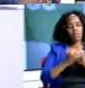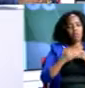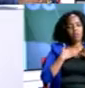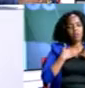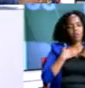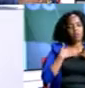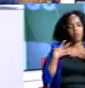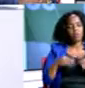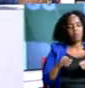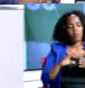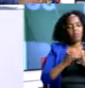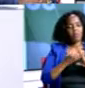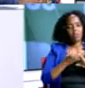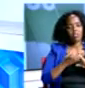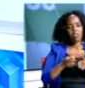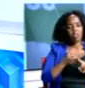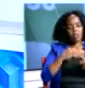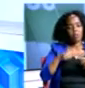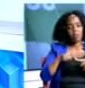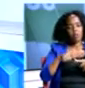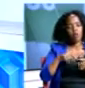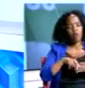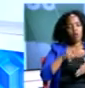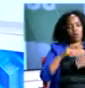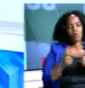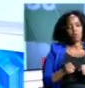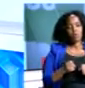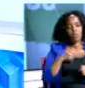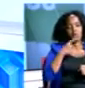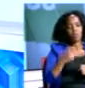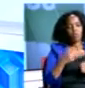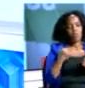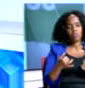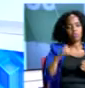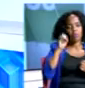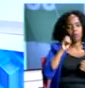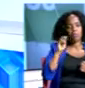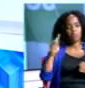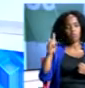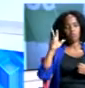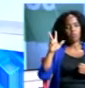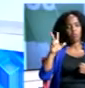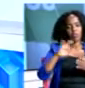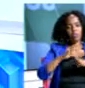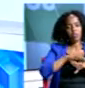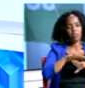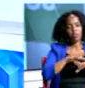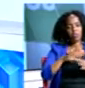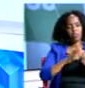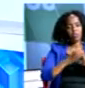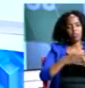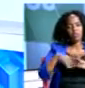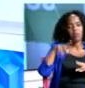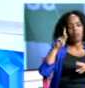ni ka'a waan badee fakkaata garuu deebi'ee ka'aa deemaa jechuudha. Egaa wanta akka propagating amala safa keessu sirratti argaa jira koronaa vaayirasiin